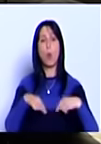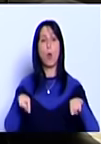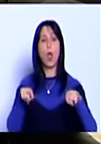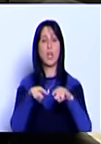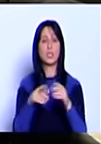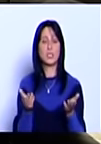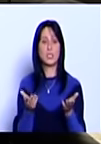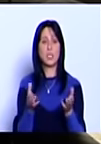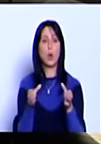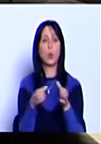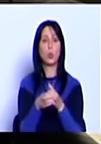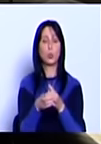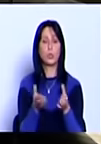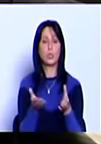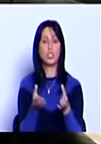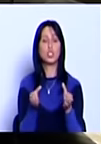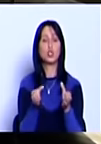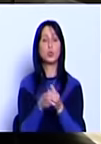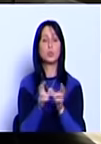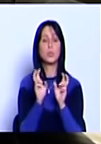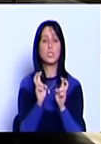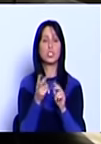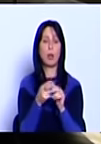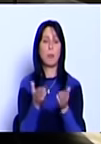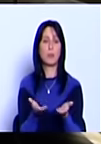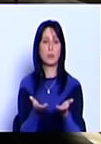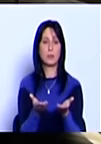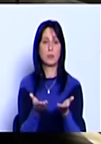კოალიციურობა გუნდურობა ჯგუფურობა ნიშნავს ამას